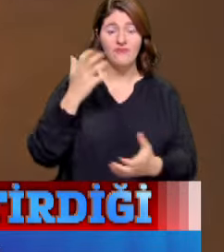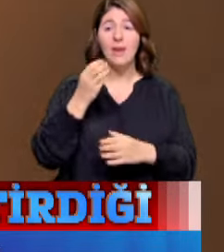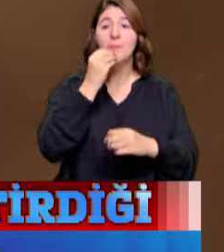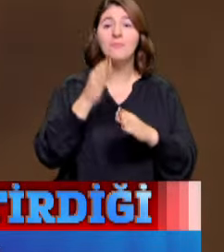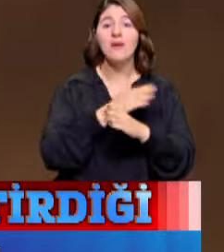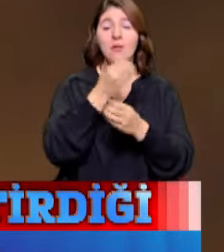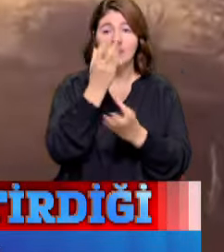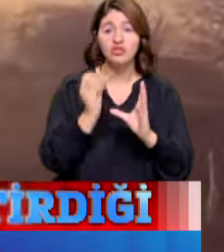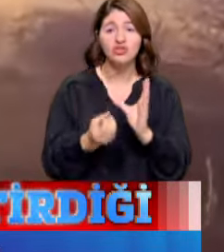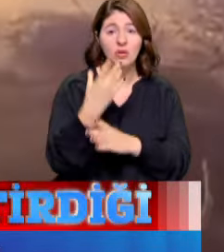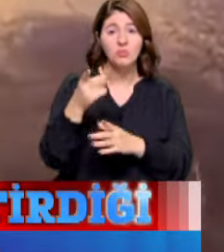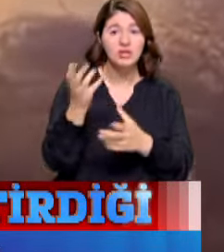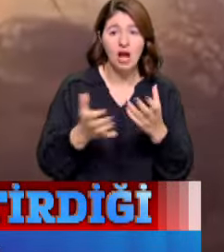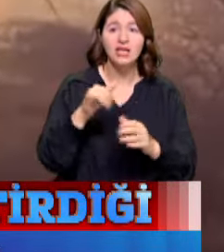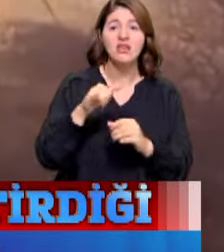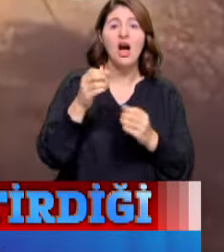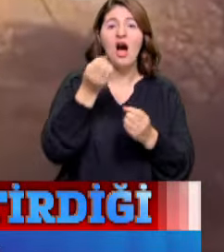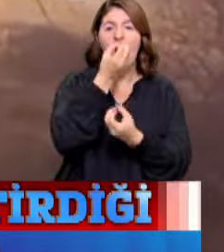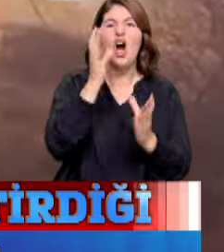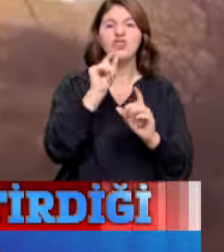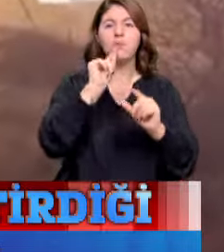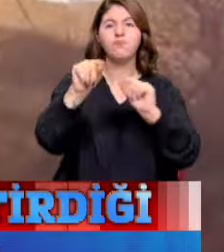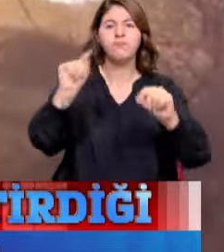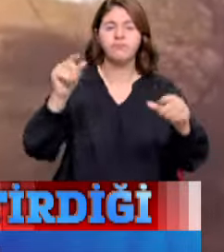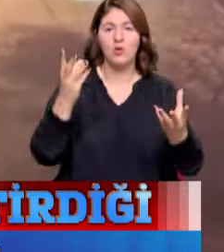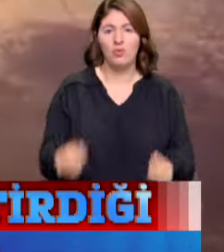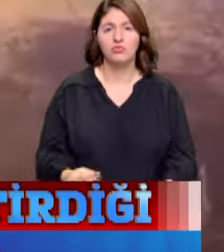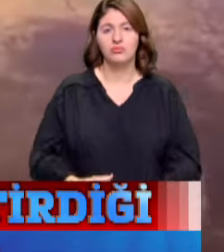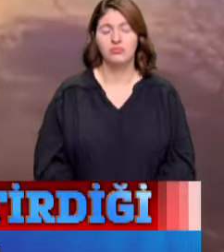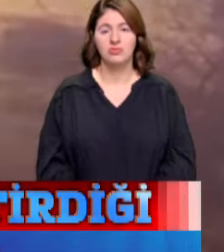Meyve bahçesinde çıkan yangın yakındaki ağaçlık alana da sıçradı.